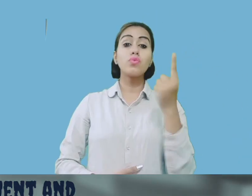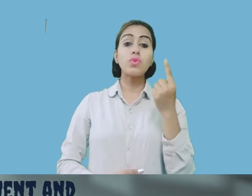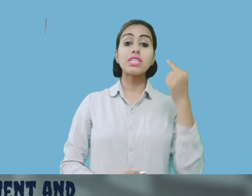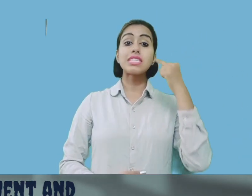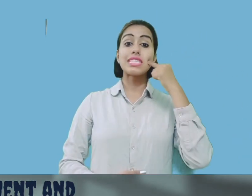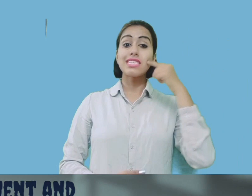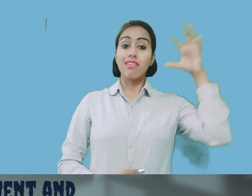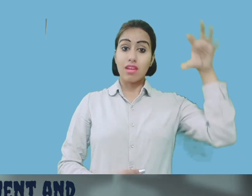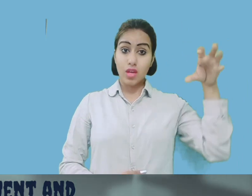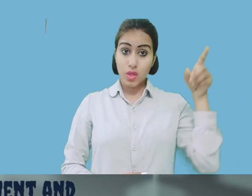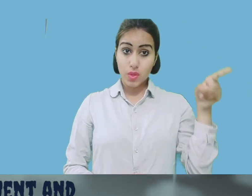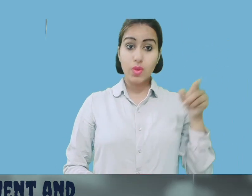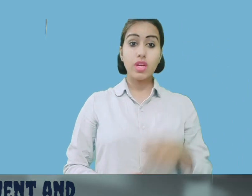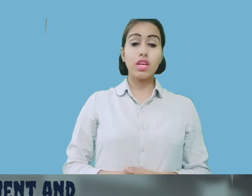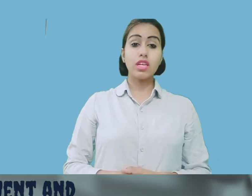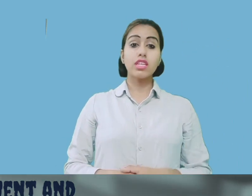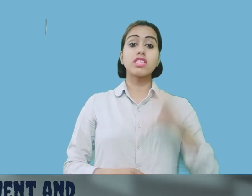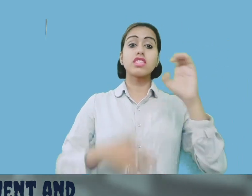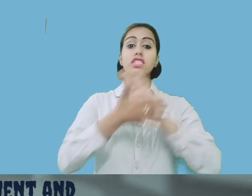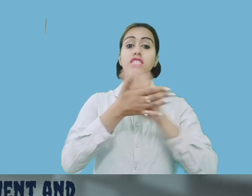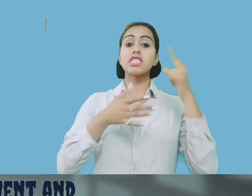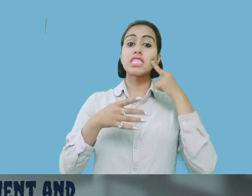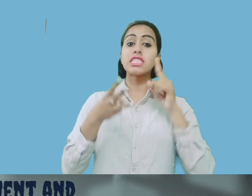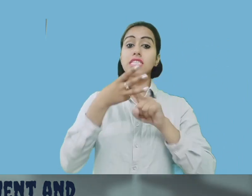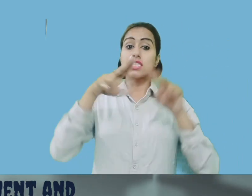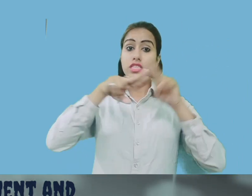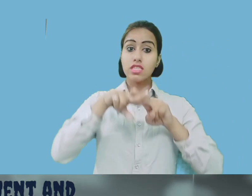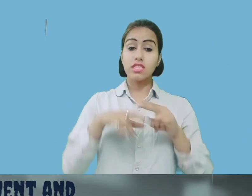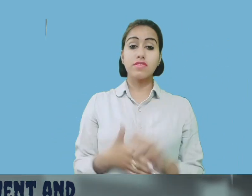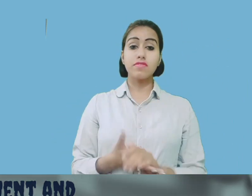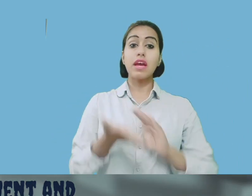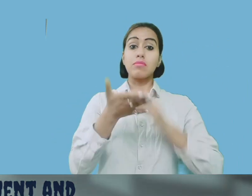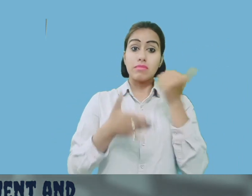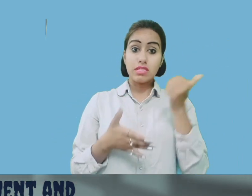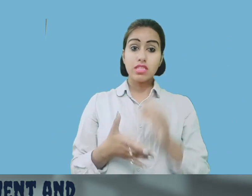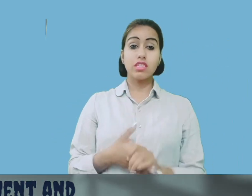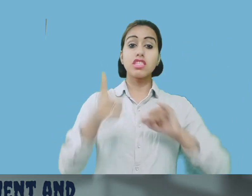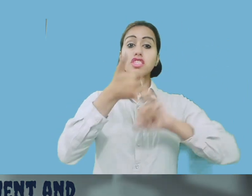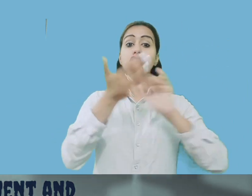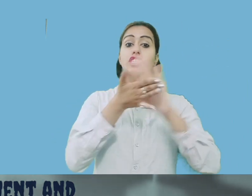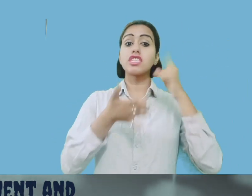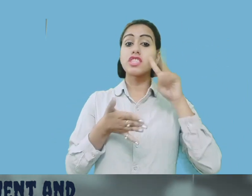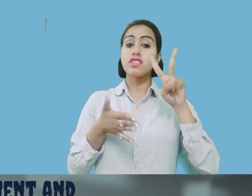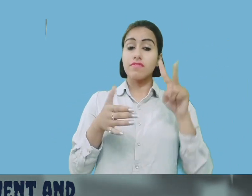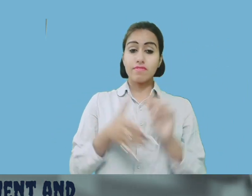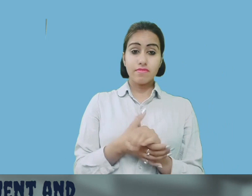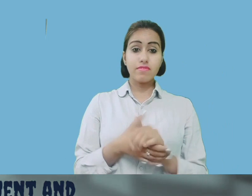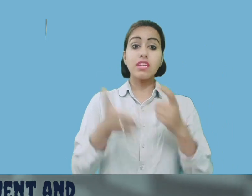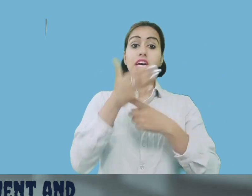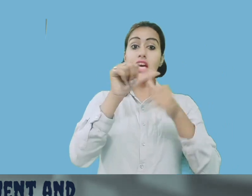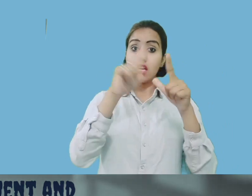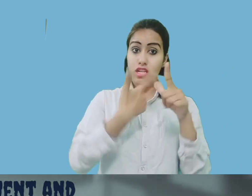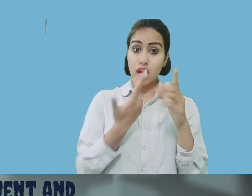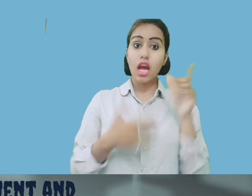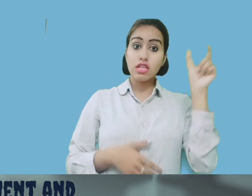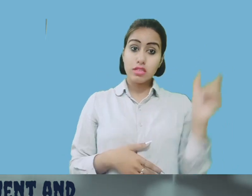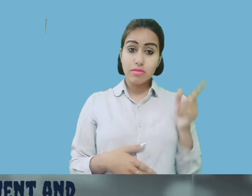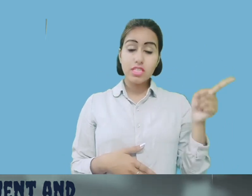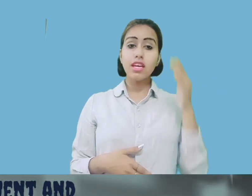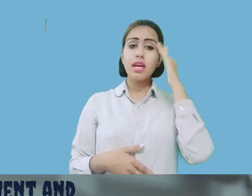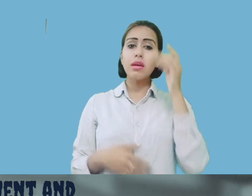जो मूकबधिर बच्ची थी जिसको अभी उसका परिवार मिला है, उनके साथ में आए हुए थे, तो मैंने उनके लिए इंटरप्रेटिंग करी हुई